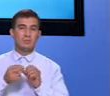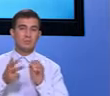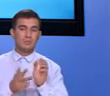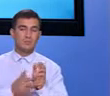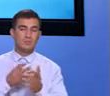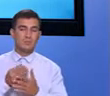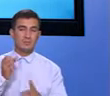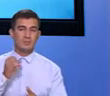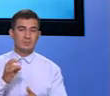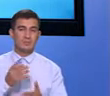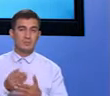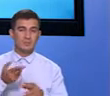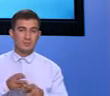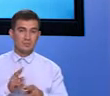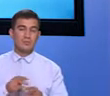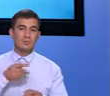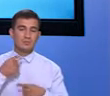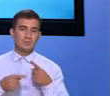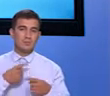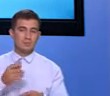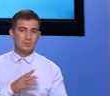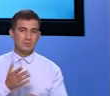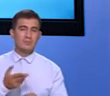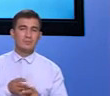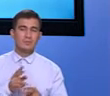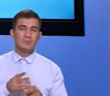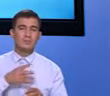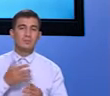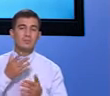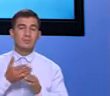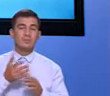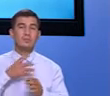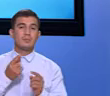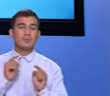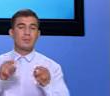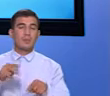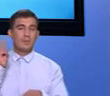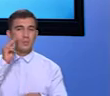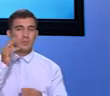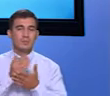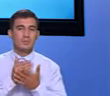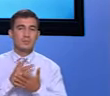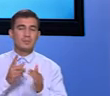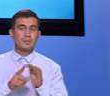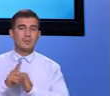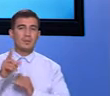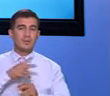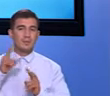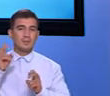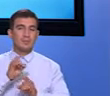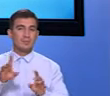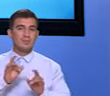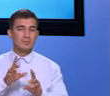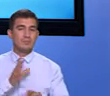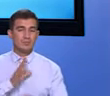16-18 asrlar so'nggi o'rta asrlar deb nomlanadi. O'tilgan kirish darsimizda ham aynan bu ma'lumotlarni siz